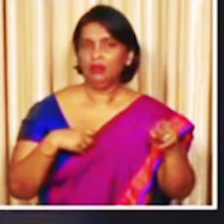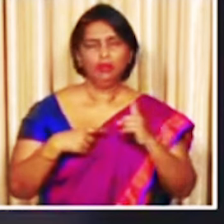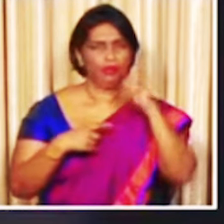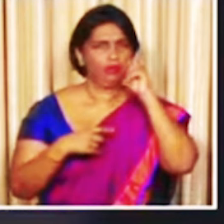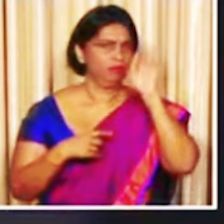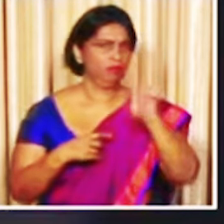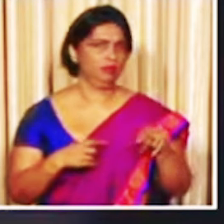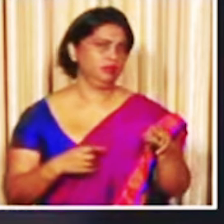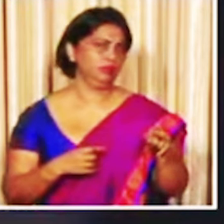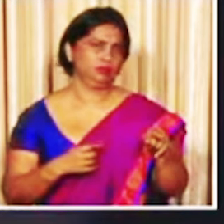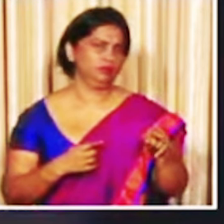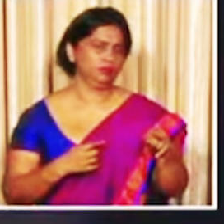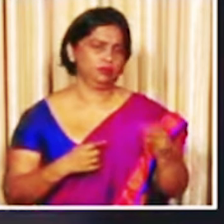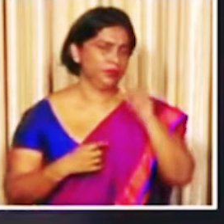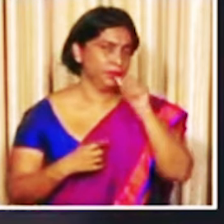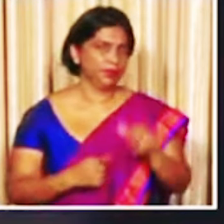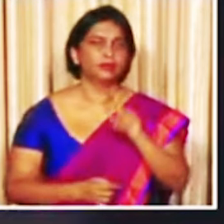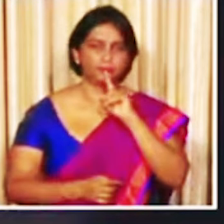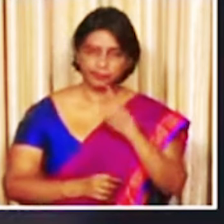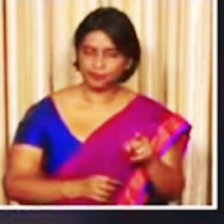පිරිමි ළමයා කියන එක නිශ්චිතව කියන එක